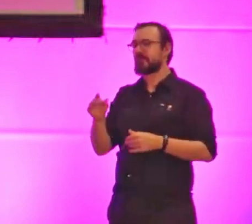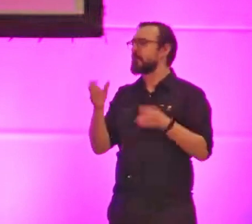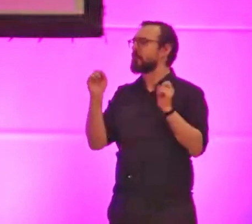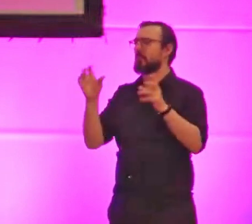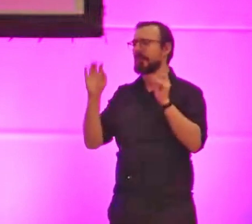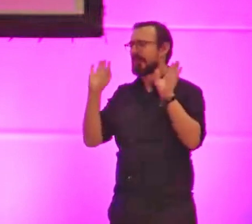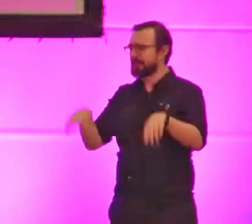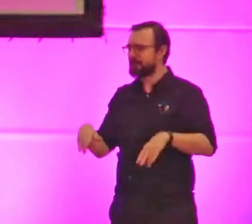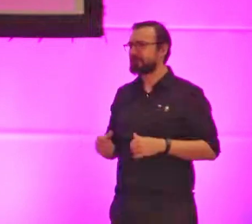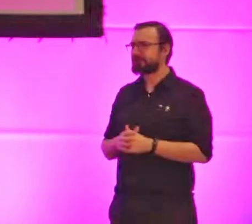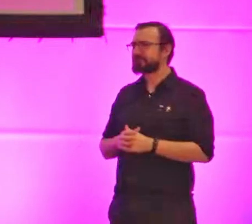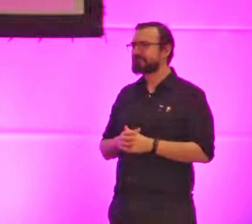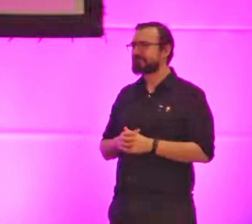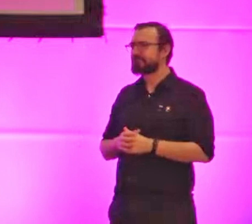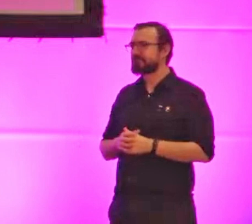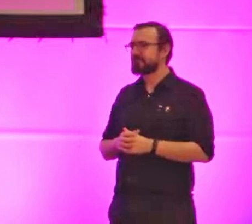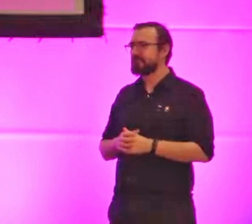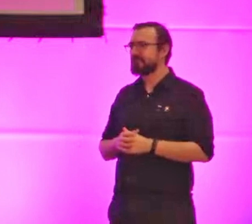Ja, okej.